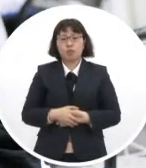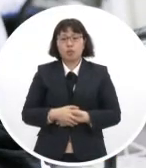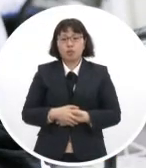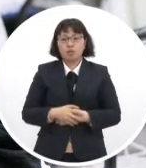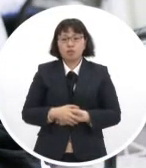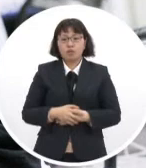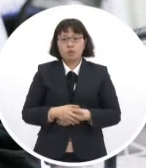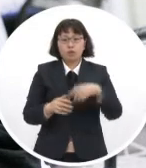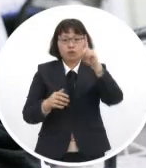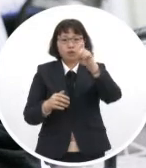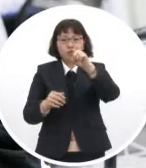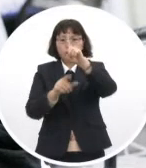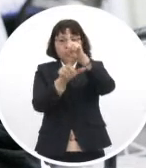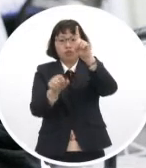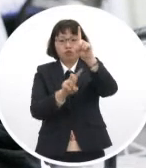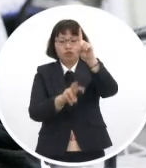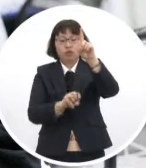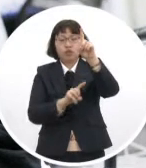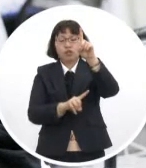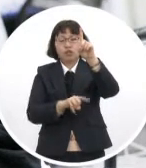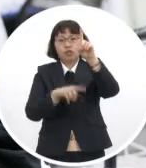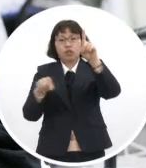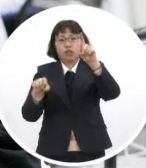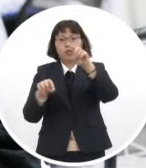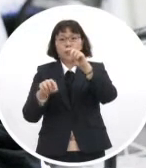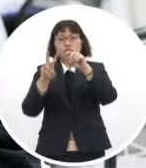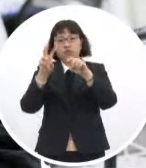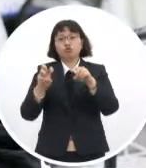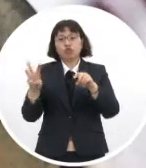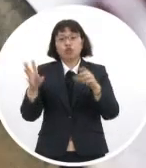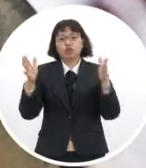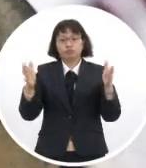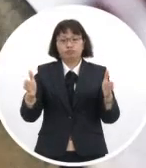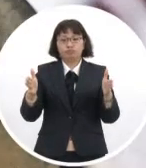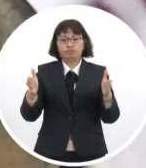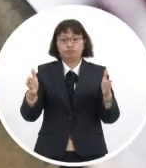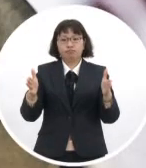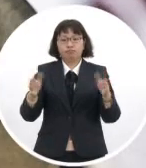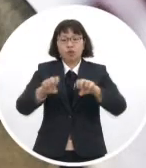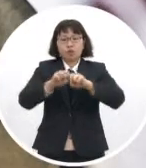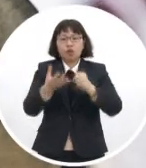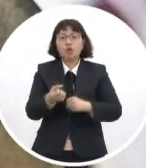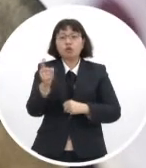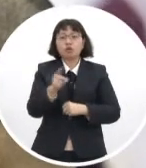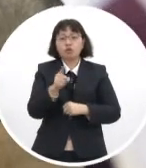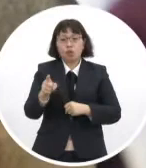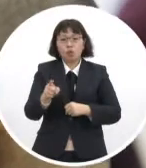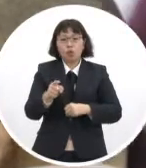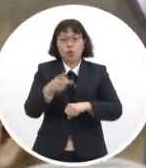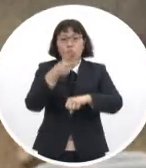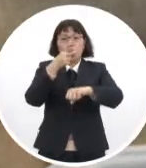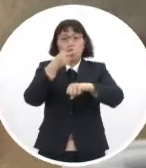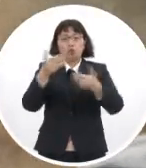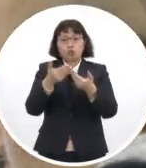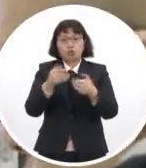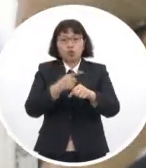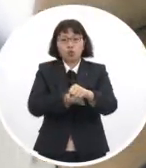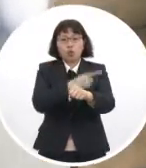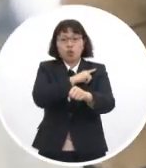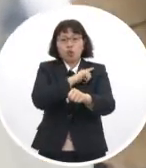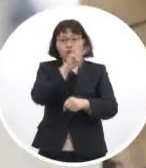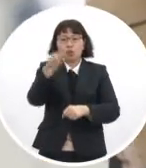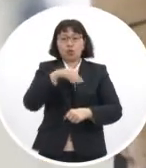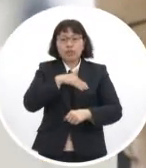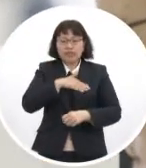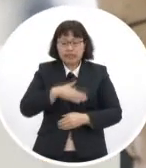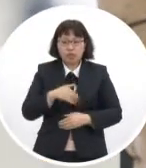また11月21日から23日まで、障害のある方々の職業能力への理解を深め雇